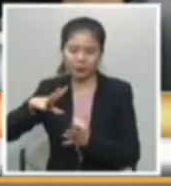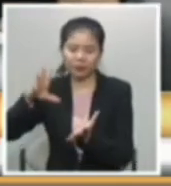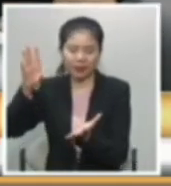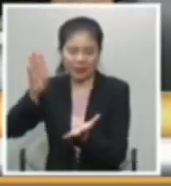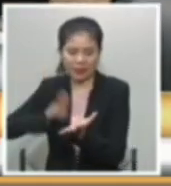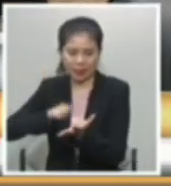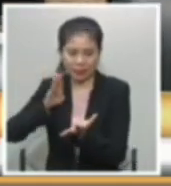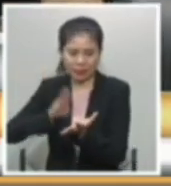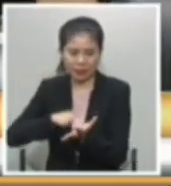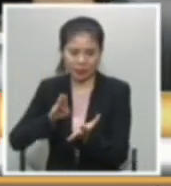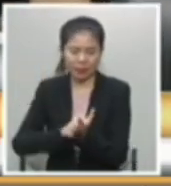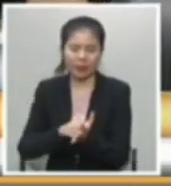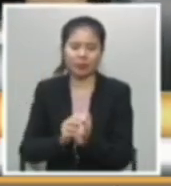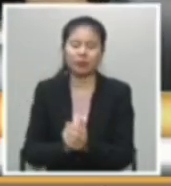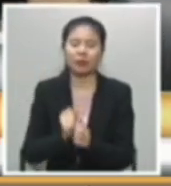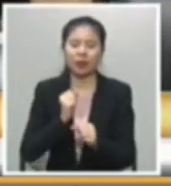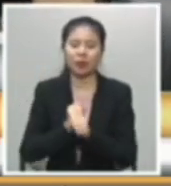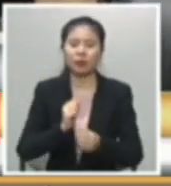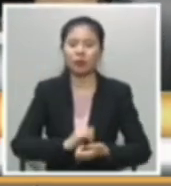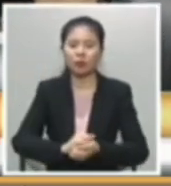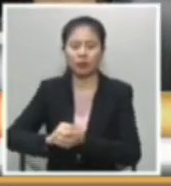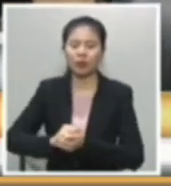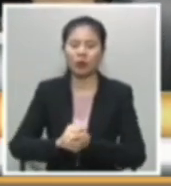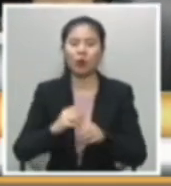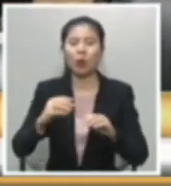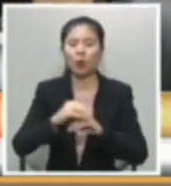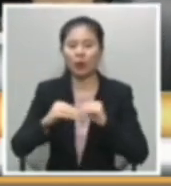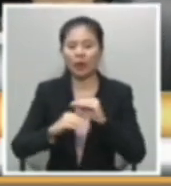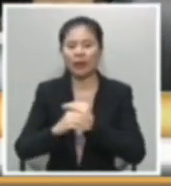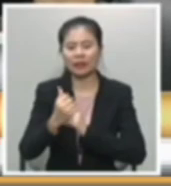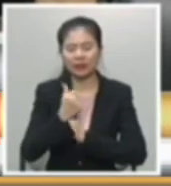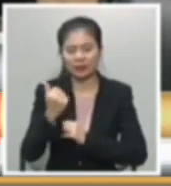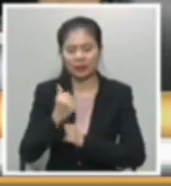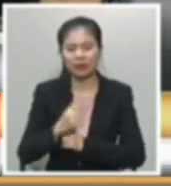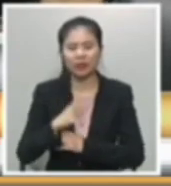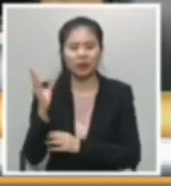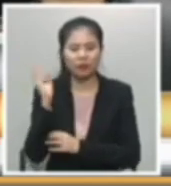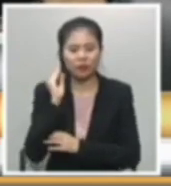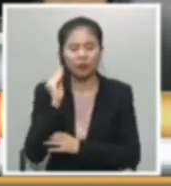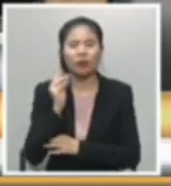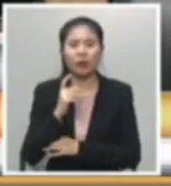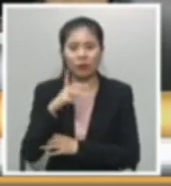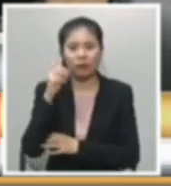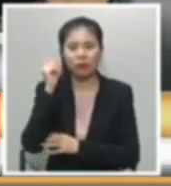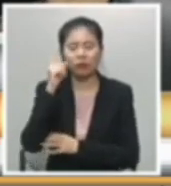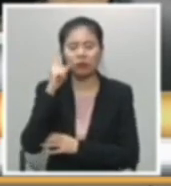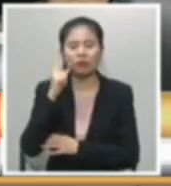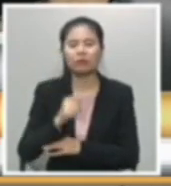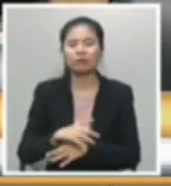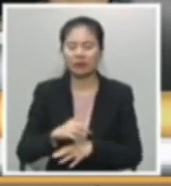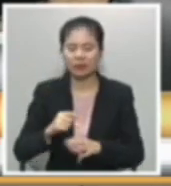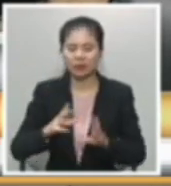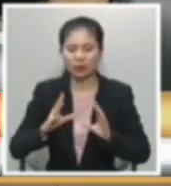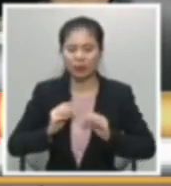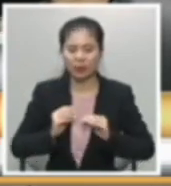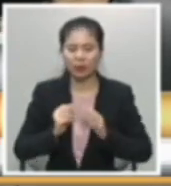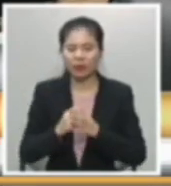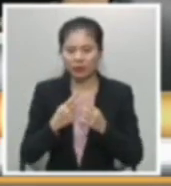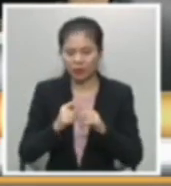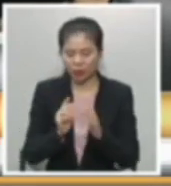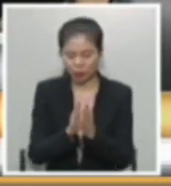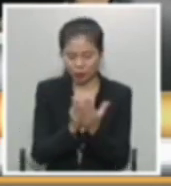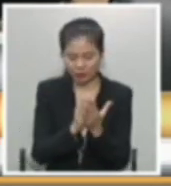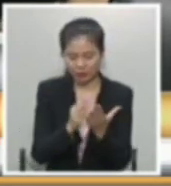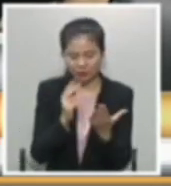ใช้ร่วมกับโครงการอื่นๆซึ่งผมฟังแล้วผมเคลิ้มนะครับเกือบจะเห็นด้วยแล้วทีนี้พอมาเปิดดูเล่มนะ